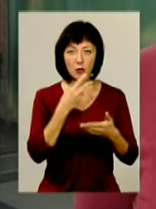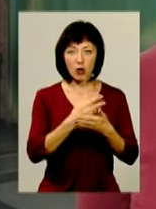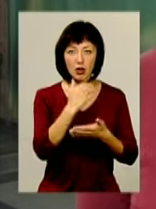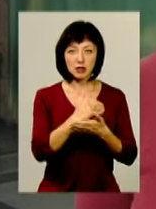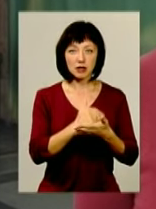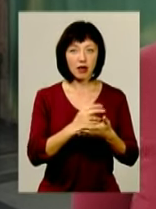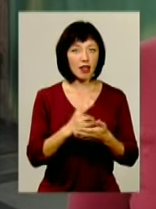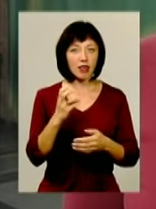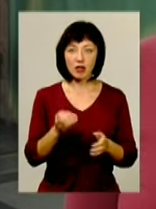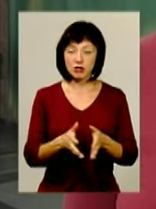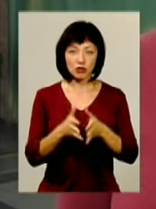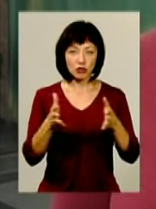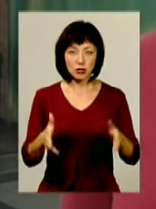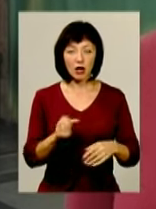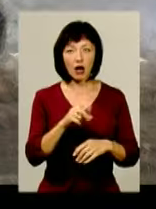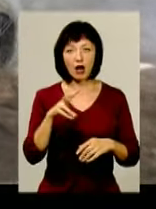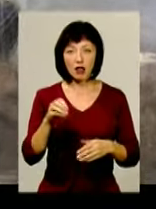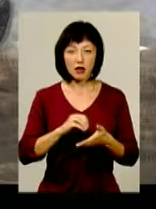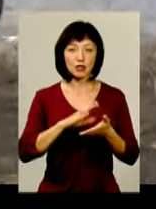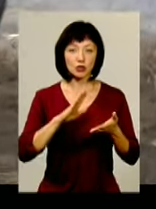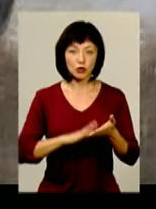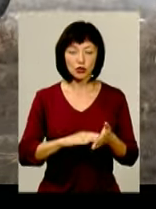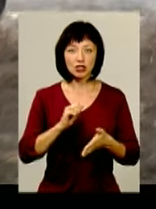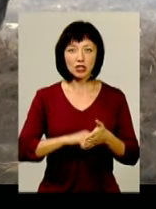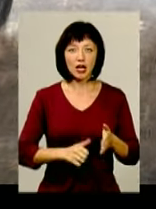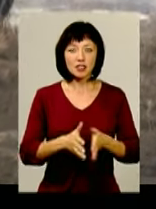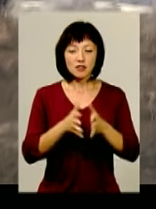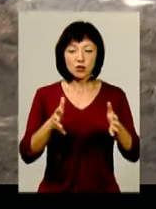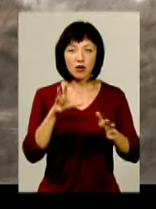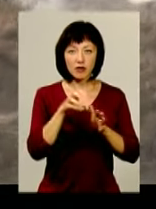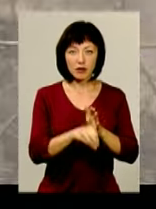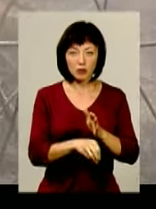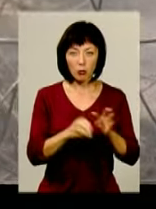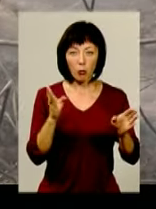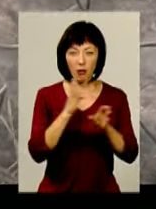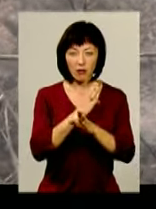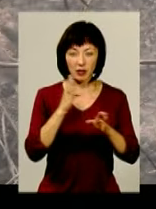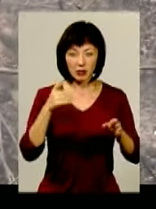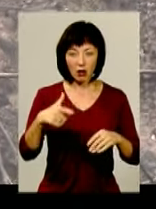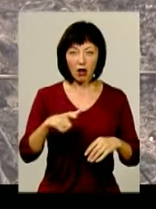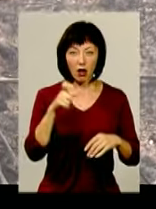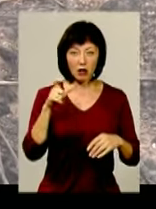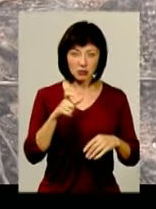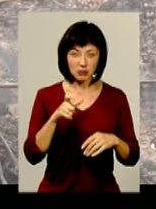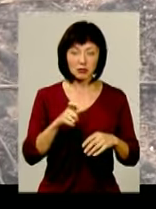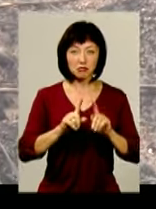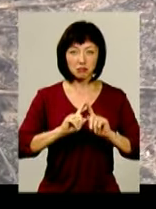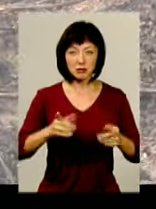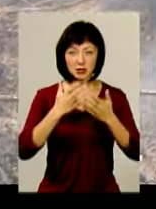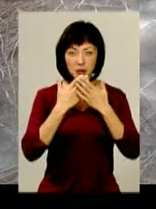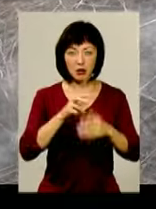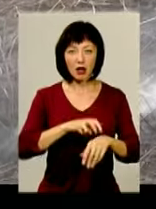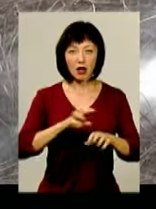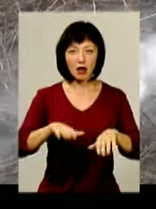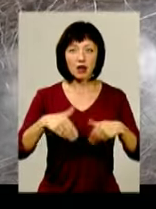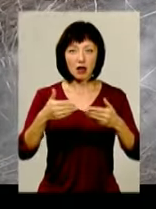йде незначне, але воно і реєструється. Через високий вміст в повітрі двооксиду сірки – це безбарвний газ зі специфічним запахом. Лікарі